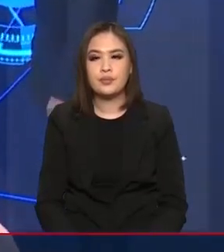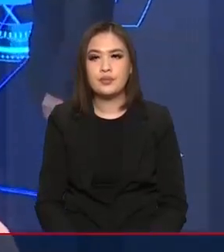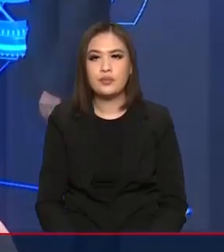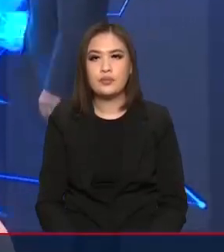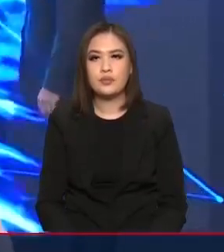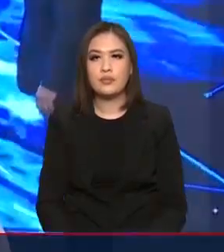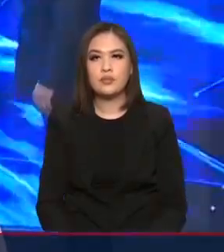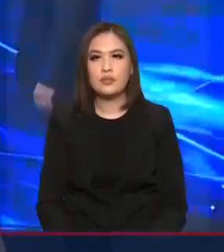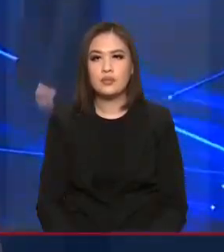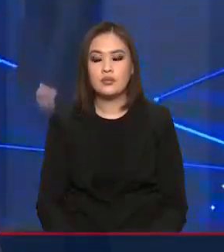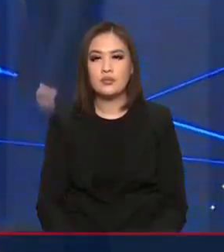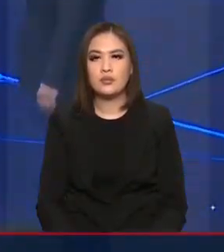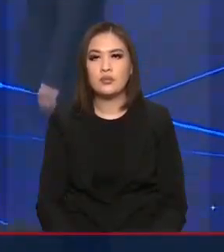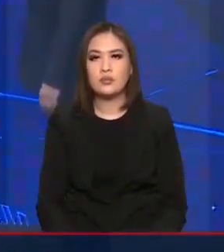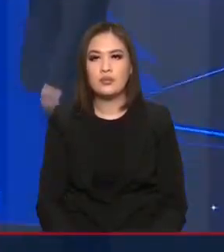2, 1.